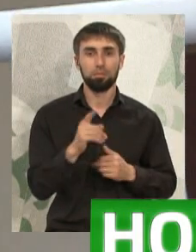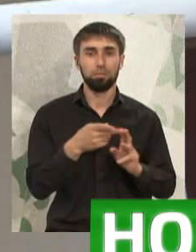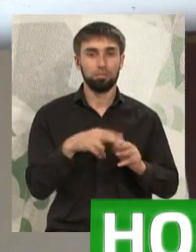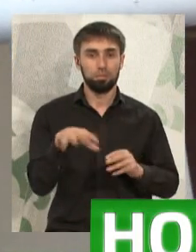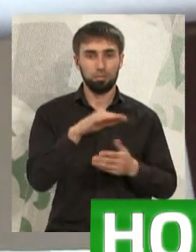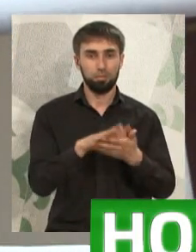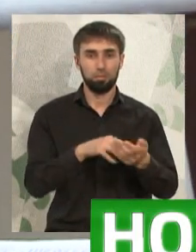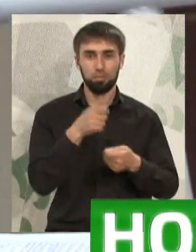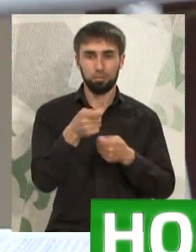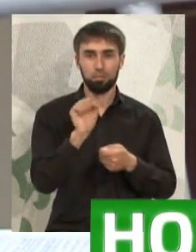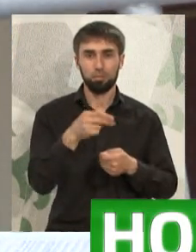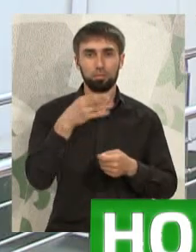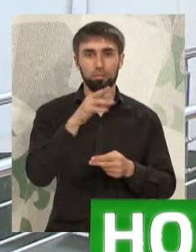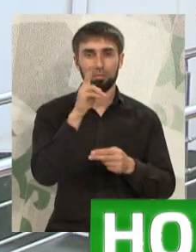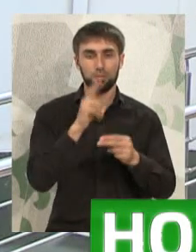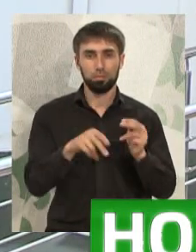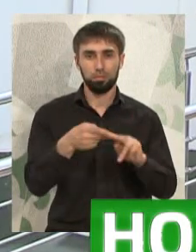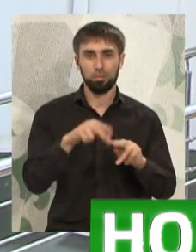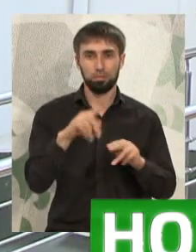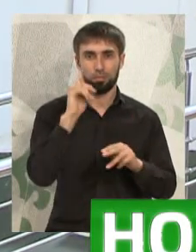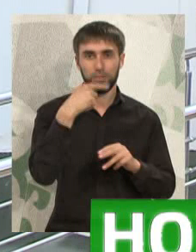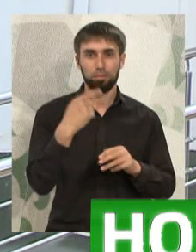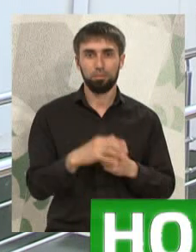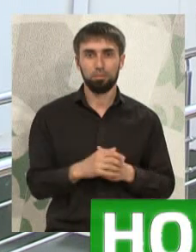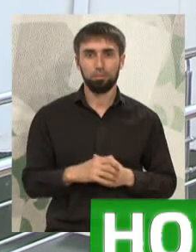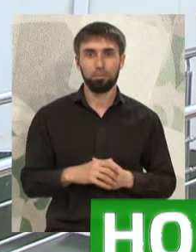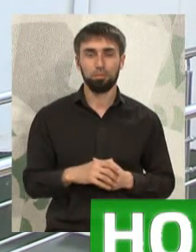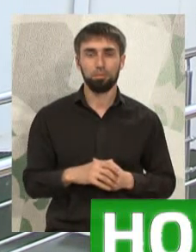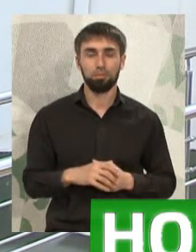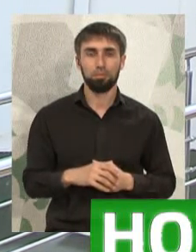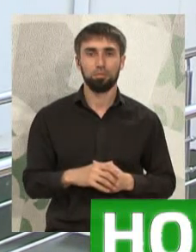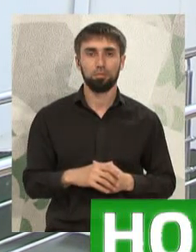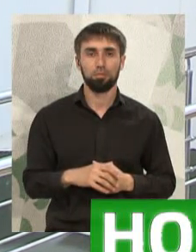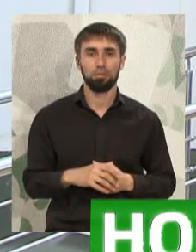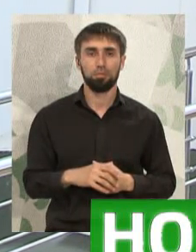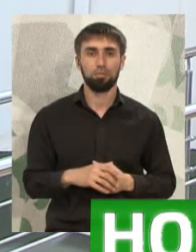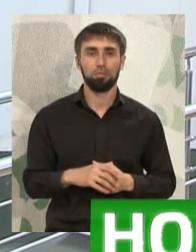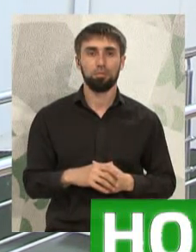можно подать вплоть до конца текущего года. Зелимхан Калоев, Асхаб Белакиев, Новости 24.